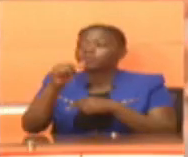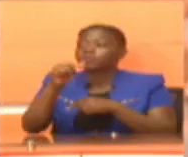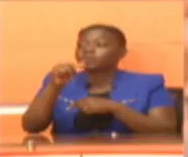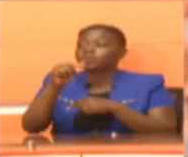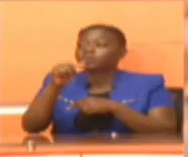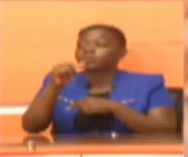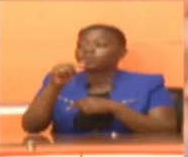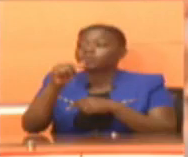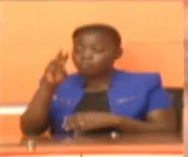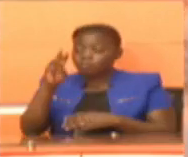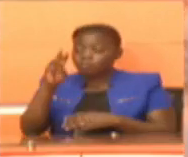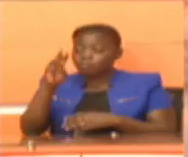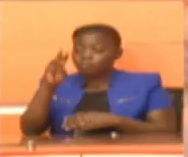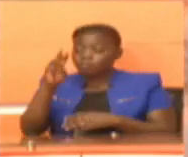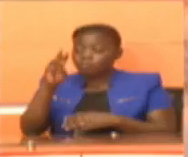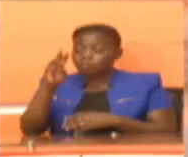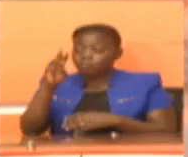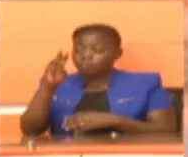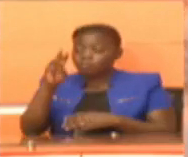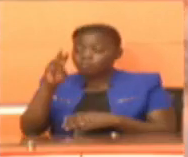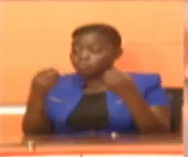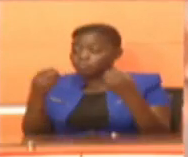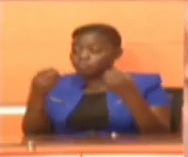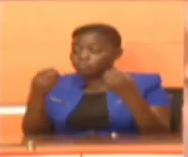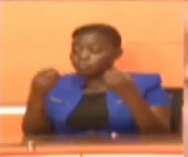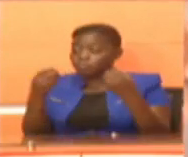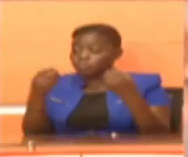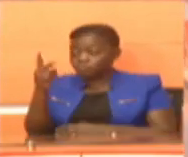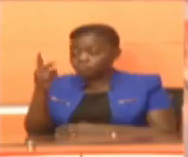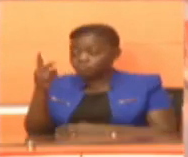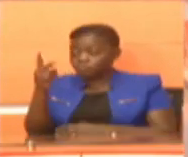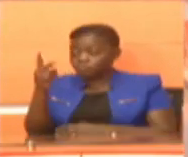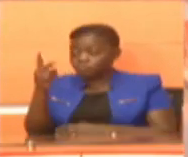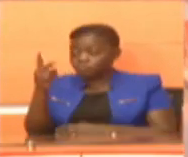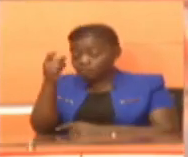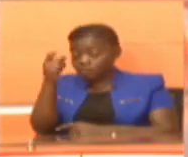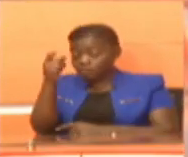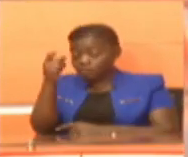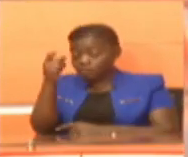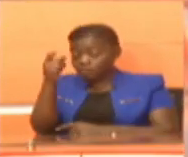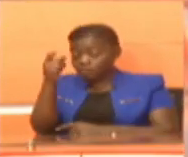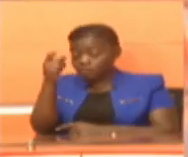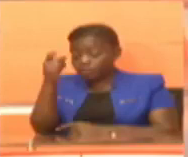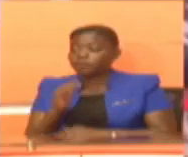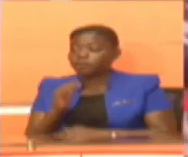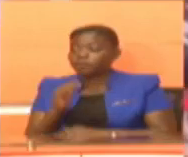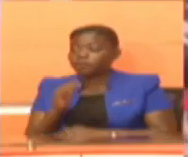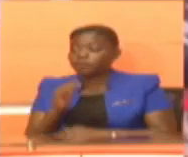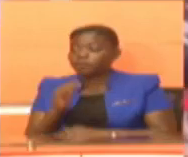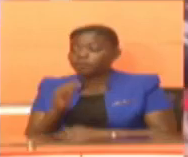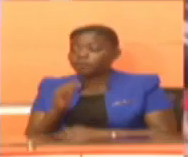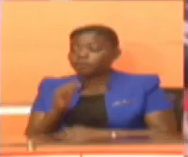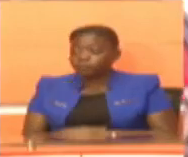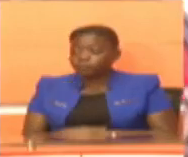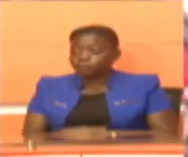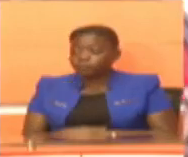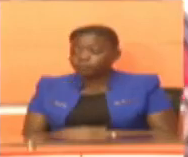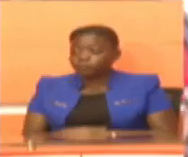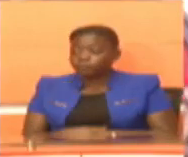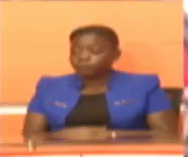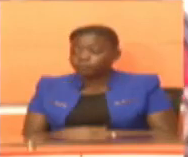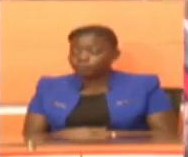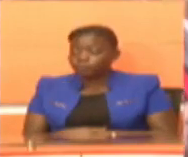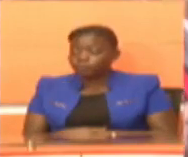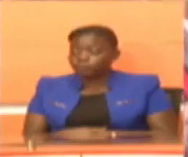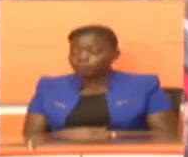kuka mobile money basi abantu bameka basi babiri naye omu yafiridde ogwe bakubye essasi wadde onyo okukalakasa nnyo kubaddeawo kubaddewo